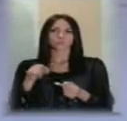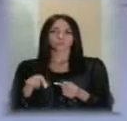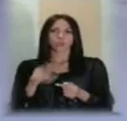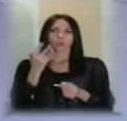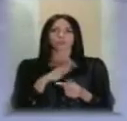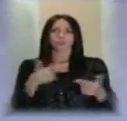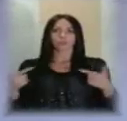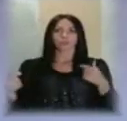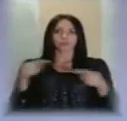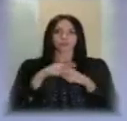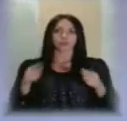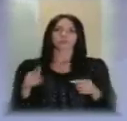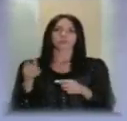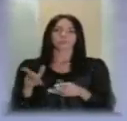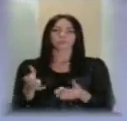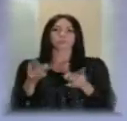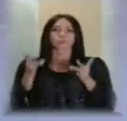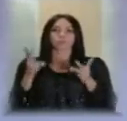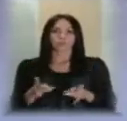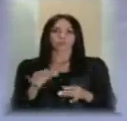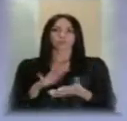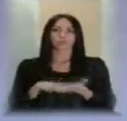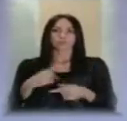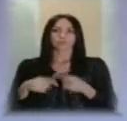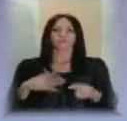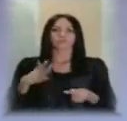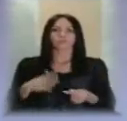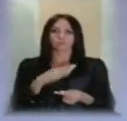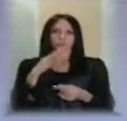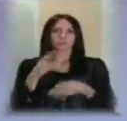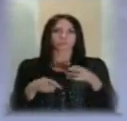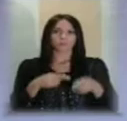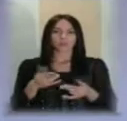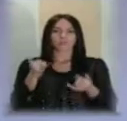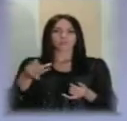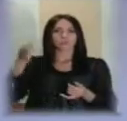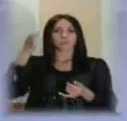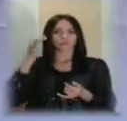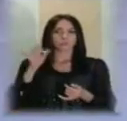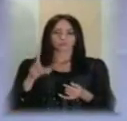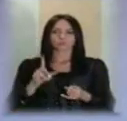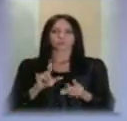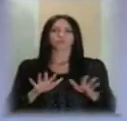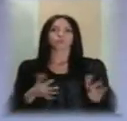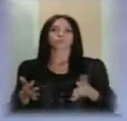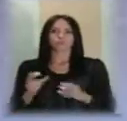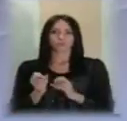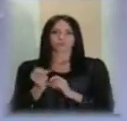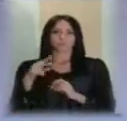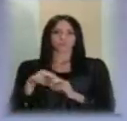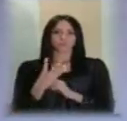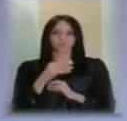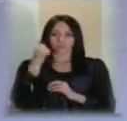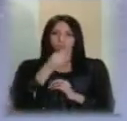поранень і в подальшому переніс кілька операцій. Сьогодні він пригадав події липня 2014-го та розказав, як склалось його